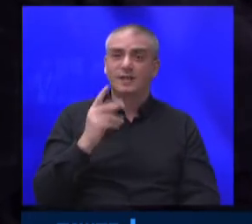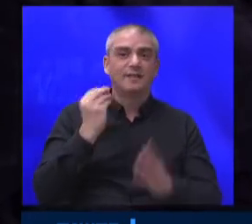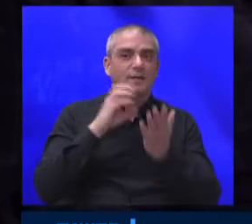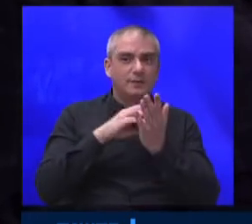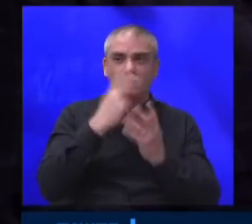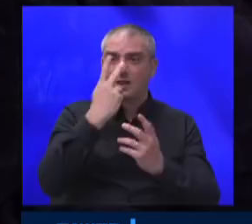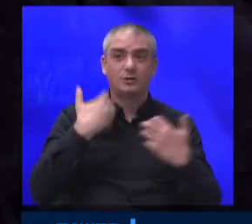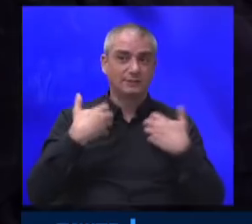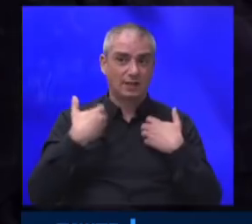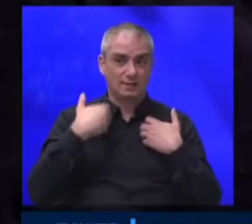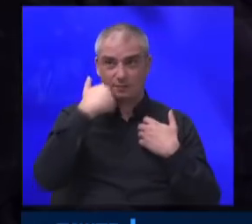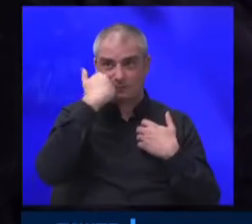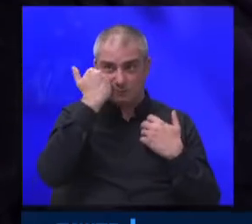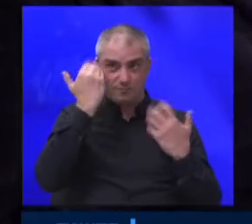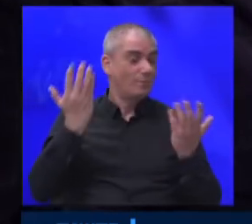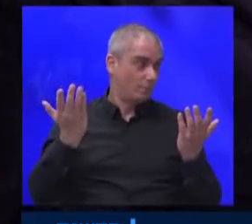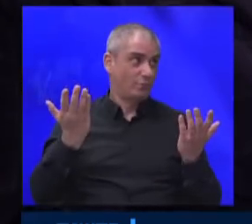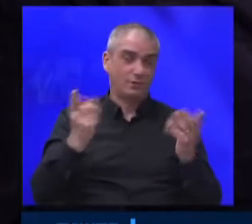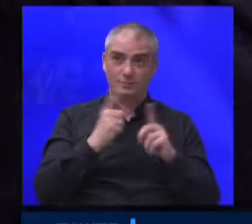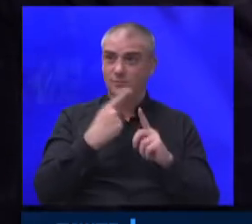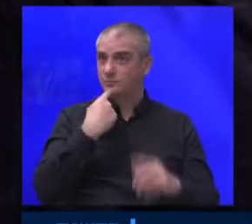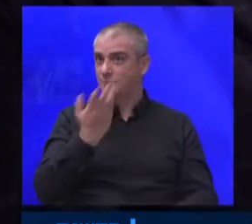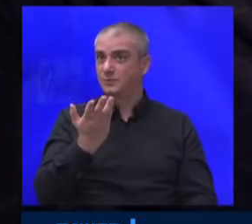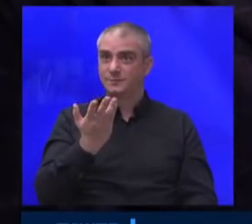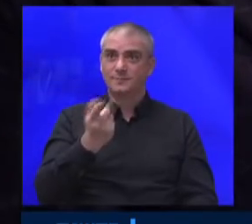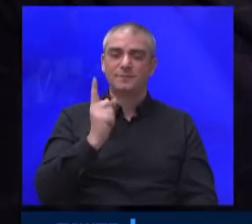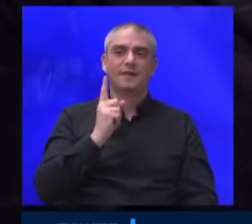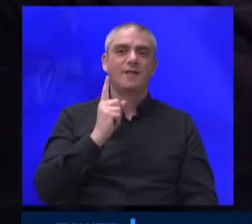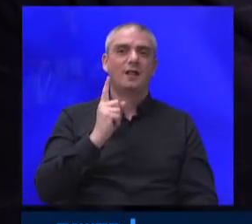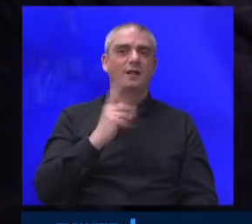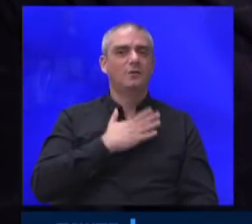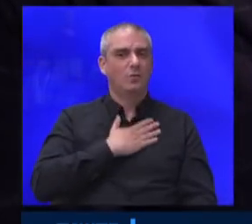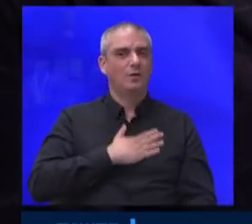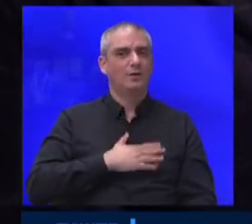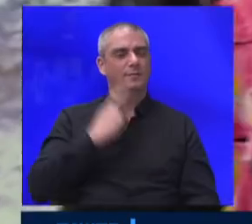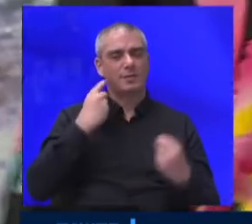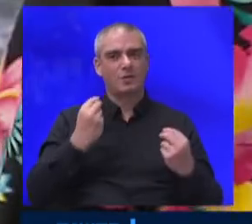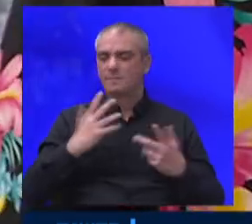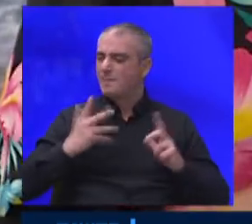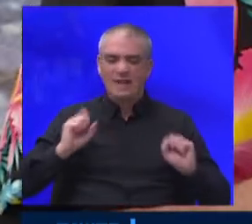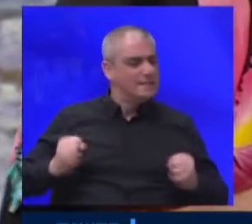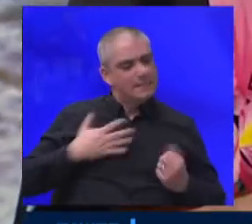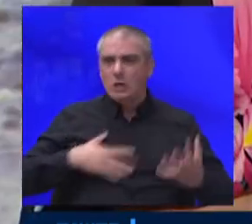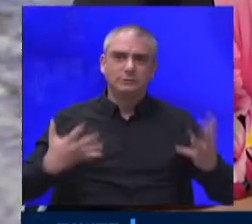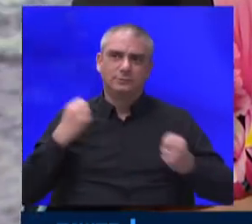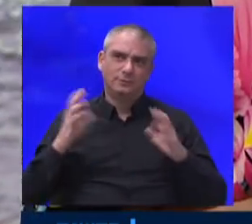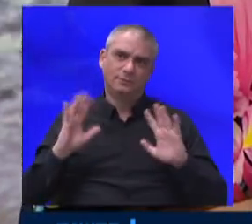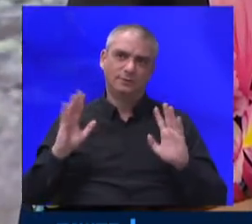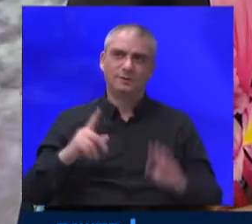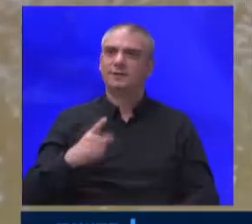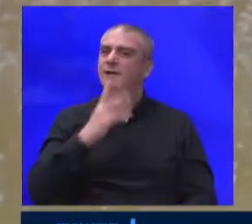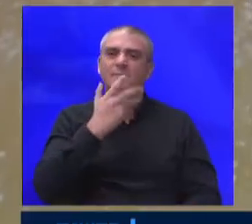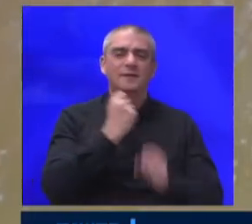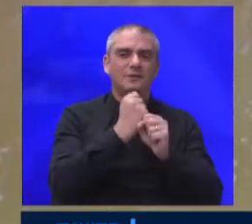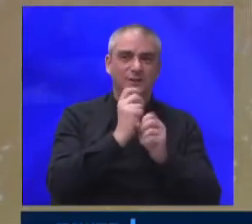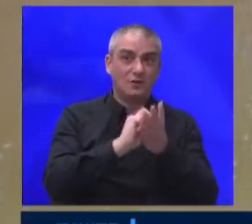שחקנים, מבוגרים, כמו שאמרנו, אבל רגועים, נינוחים, בלי אמביציה. מה, רגע, מה אתה עושה? אתה רשמת לי דוח? לא,